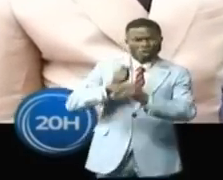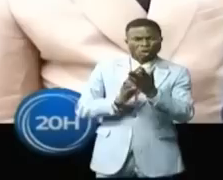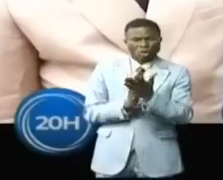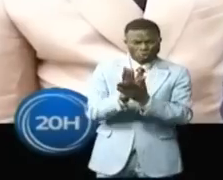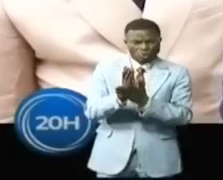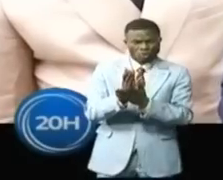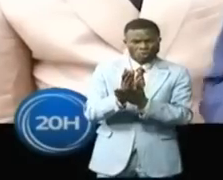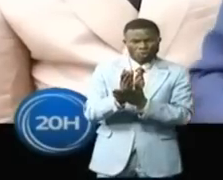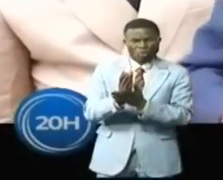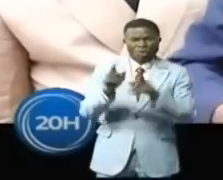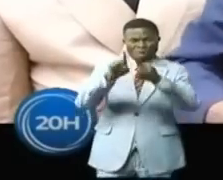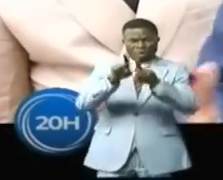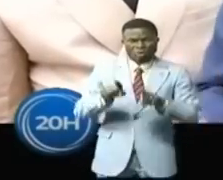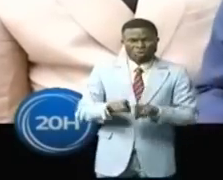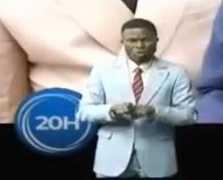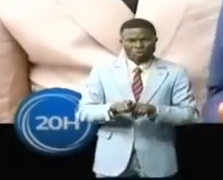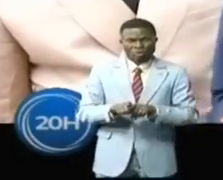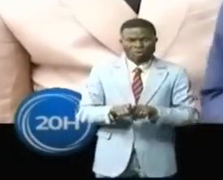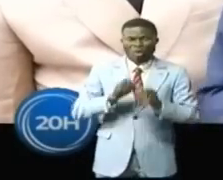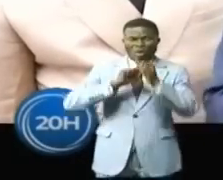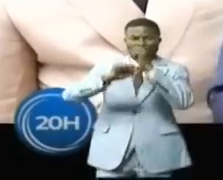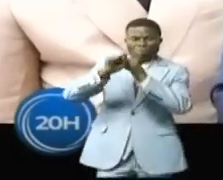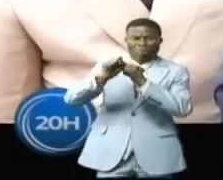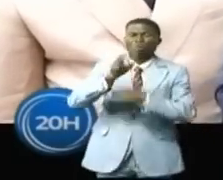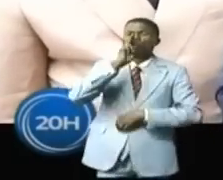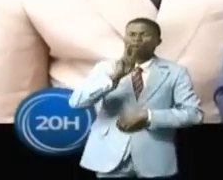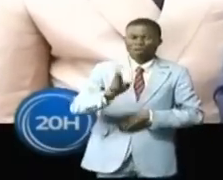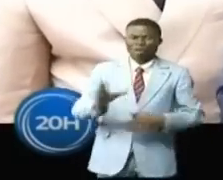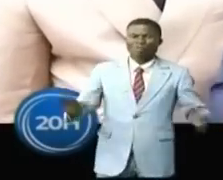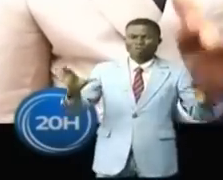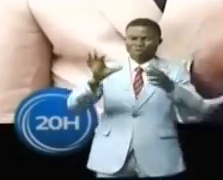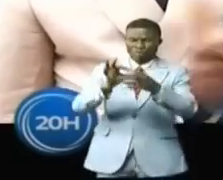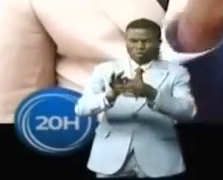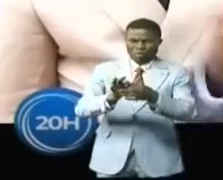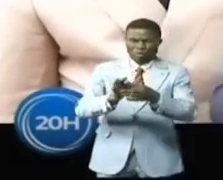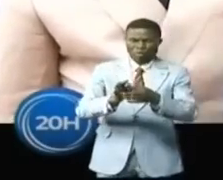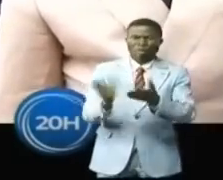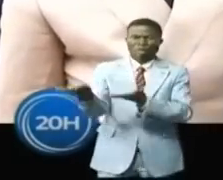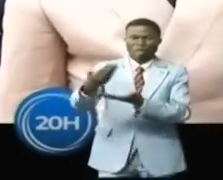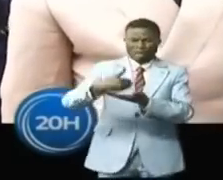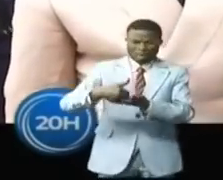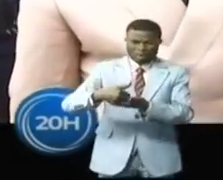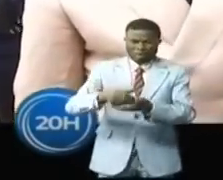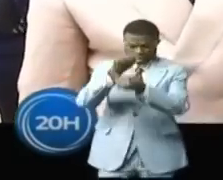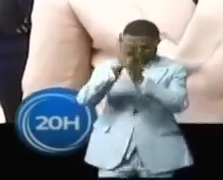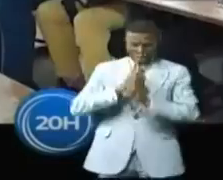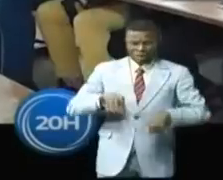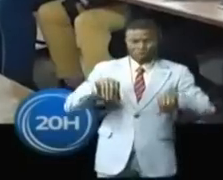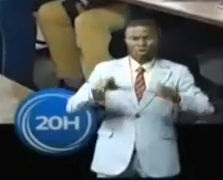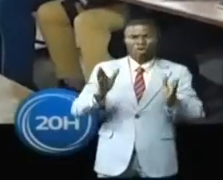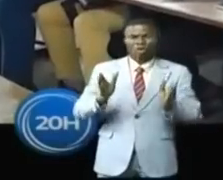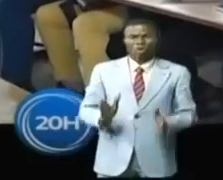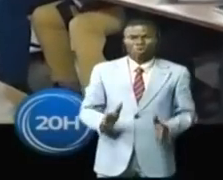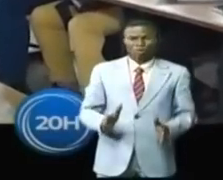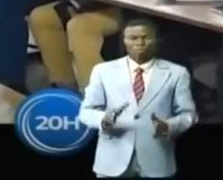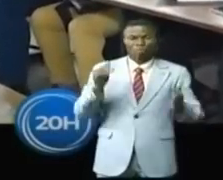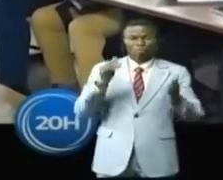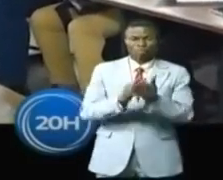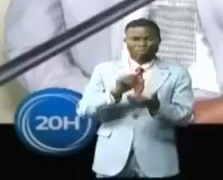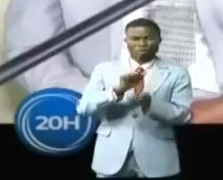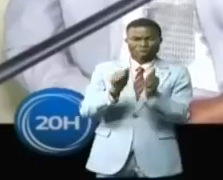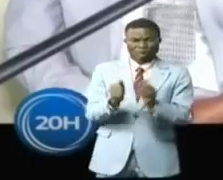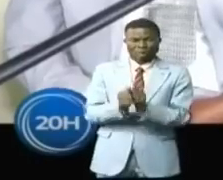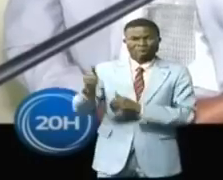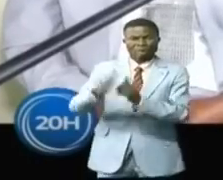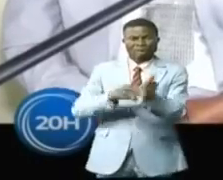de bataille et promouvoir la véritable réconciliation et le retour à la dignité des Congolais. Au regard de la prolifération